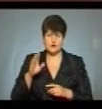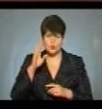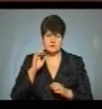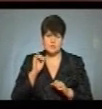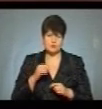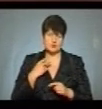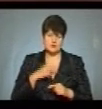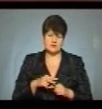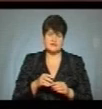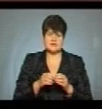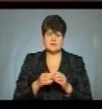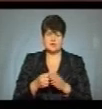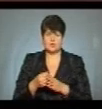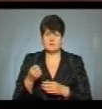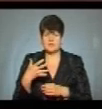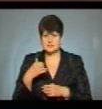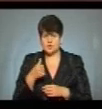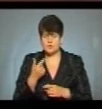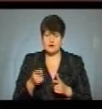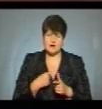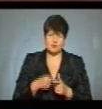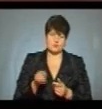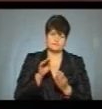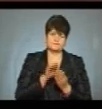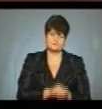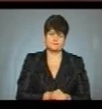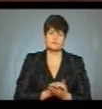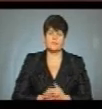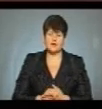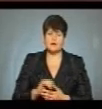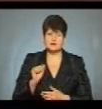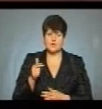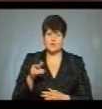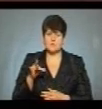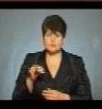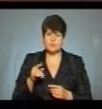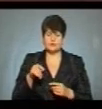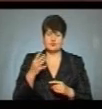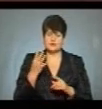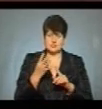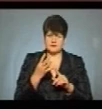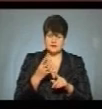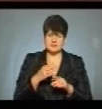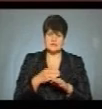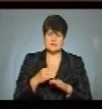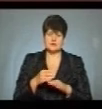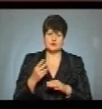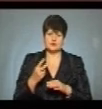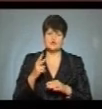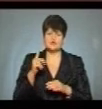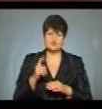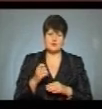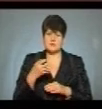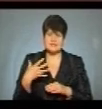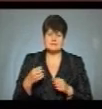від 10 до 15 років або ув'язнити довічно. Андрію Горбатюку інкримінують пункт 4 частини 2 статті 115.